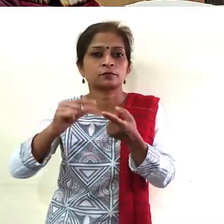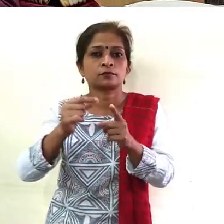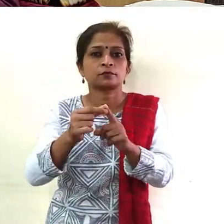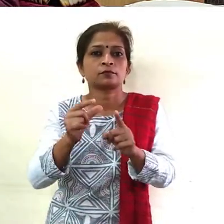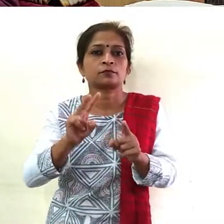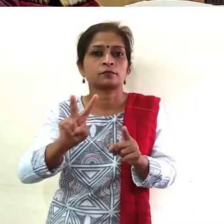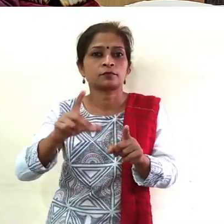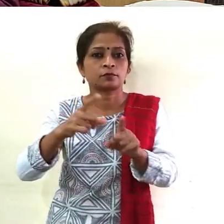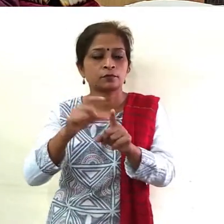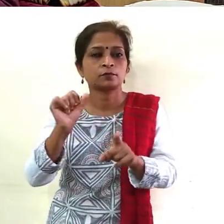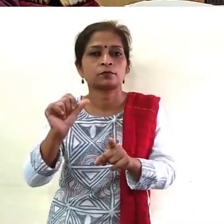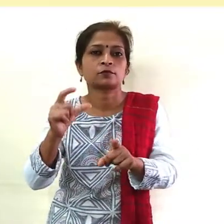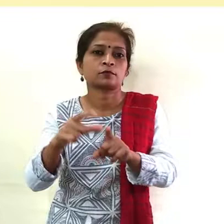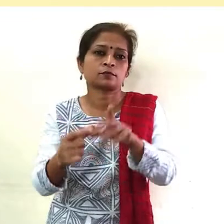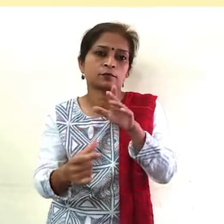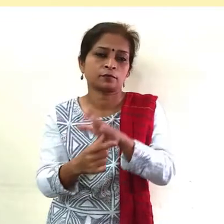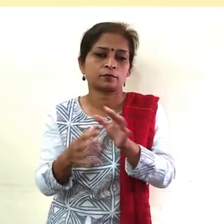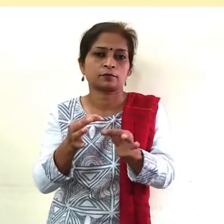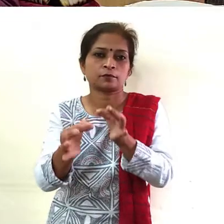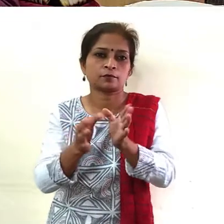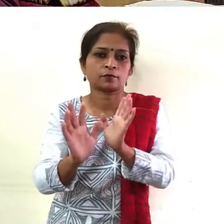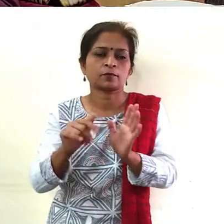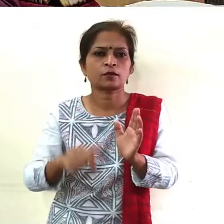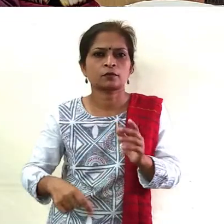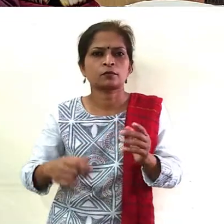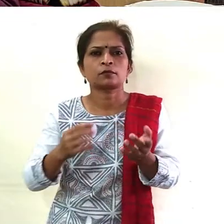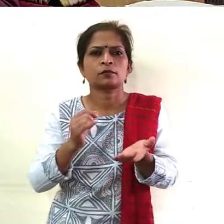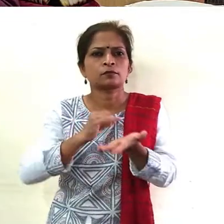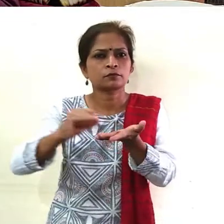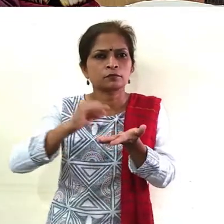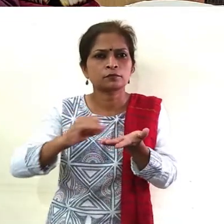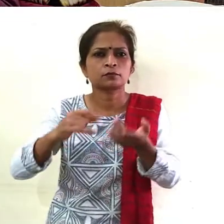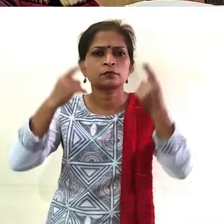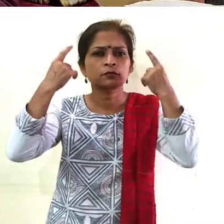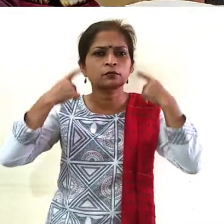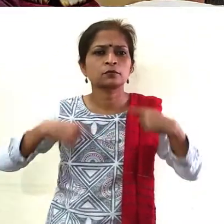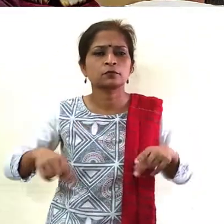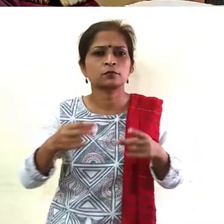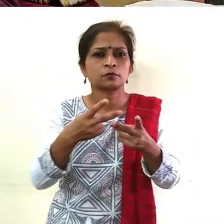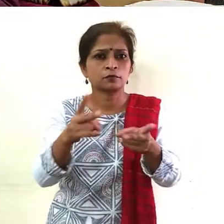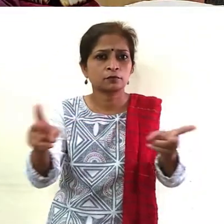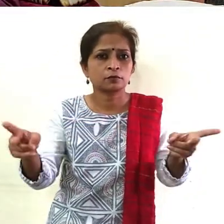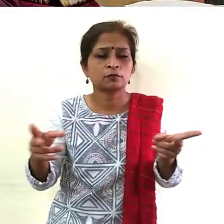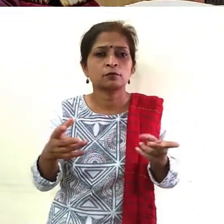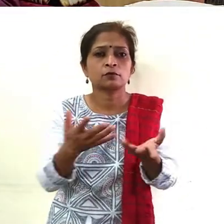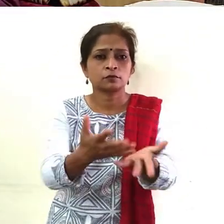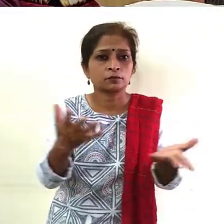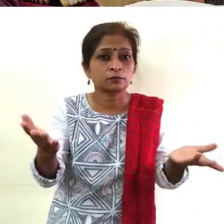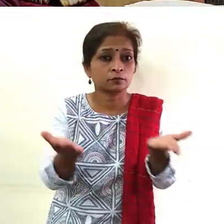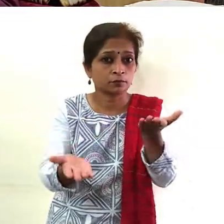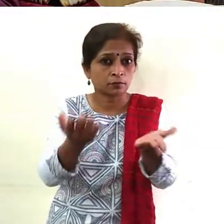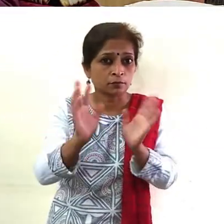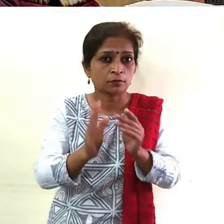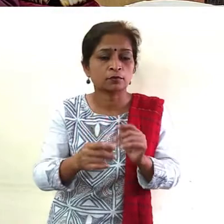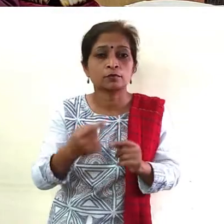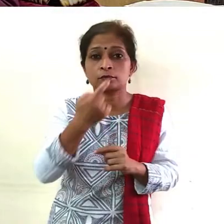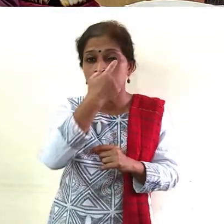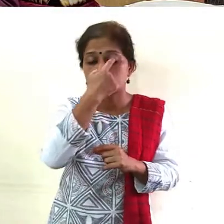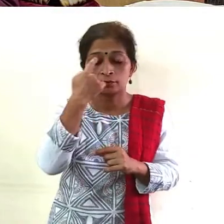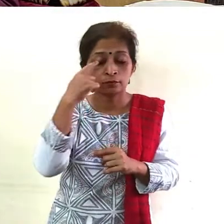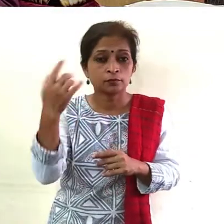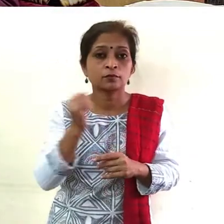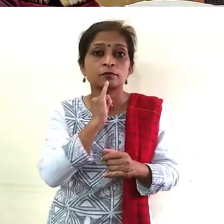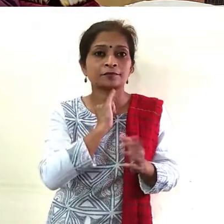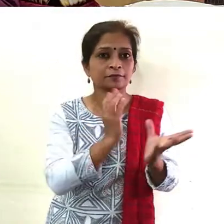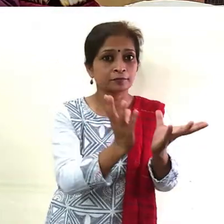निदेशक प्रोफेसर नचिकेता राव जी। दोस्तों, हमारे साहित्य में तो अंगों को अलग अलग तरह की उपमाएं और विशेषण दिए गए हैं, जैसे कि आंखों